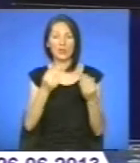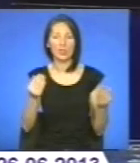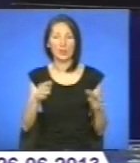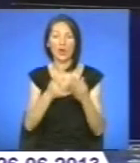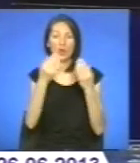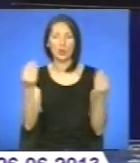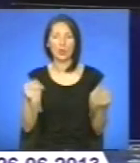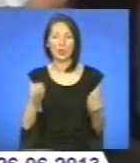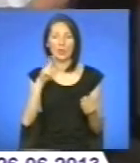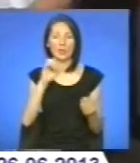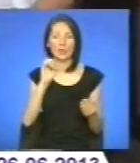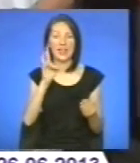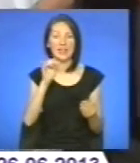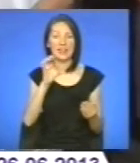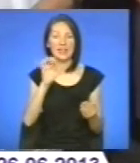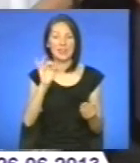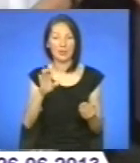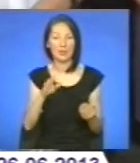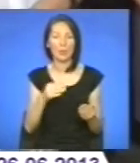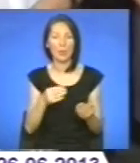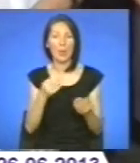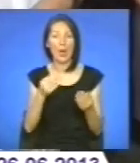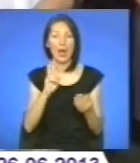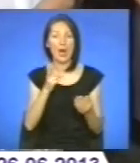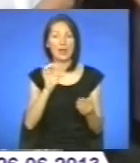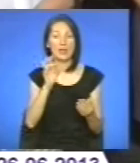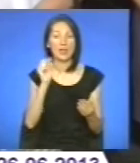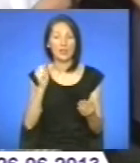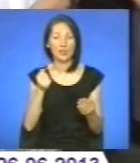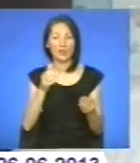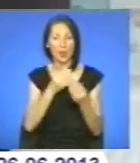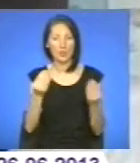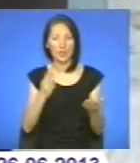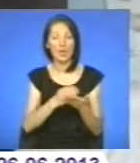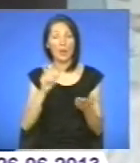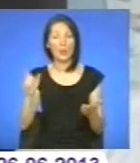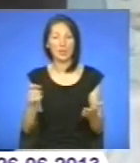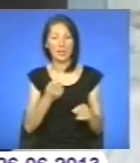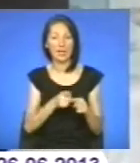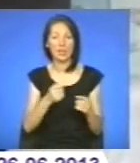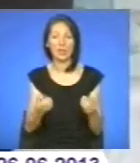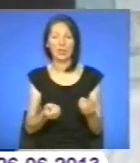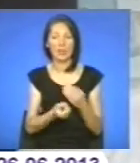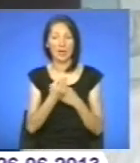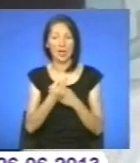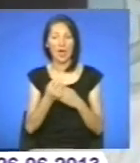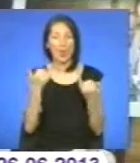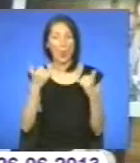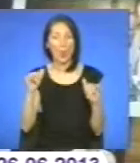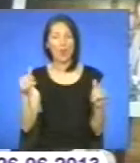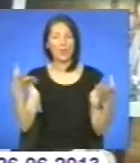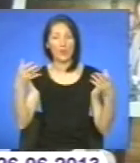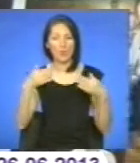музеї. Є постаті, які викликають подив і захоплення. Серед них Любомир Півсеток. Він творча